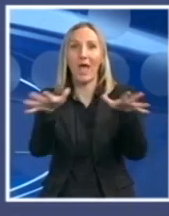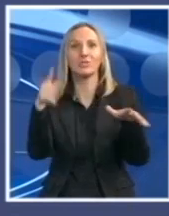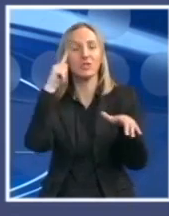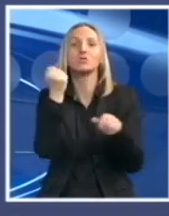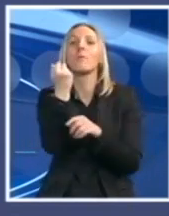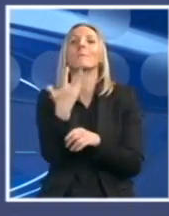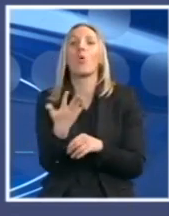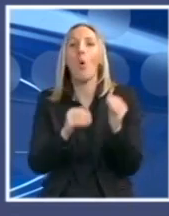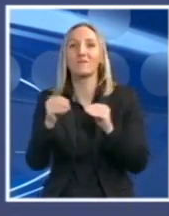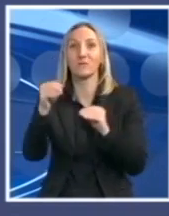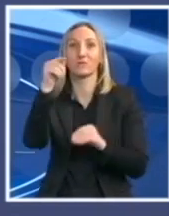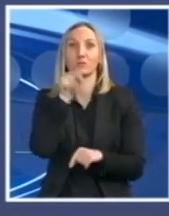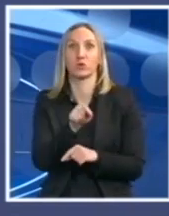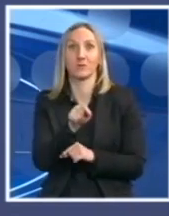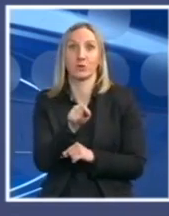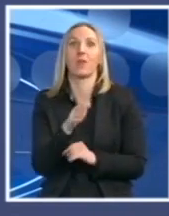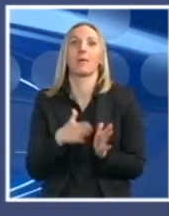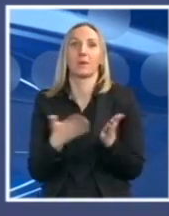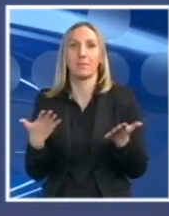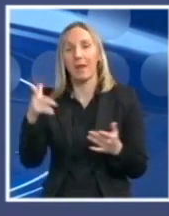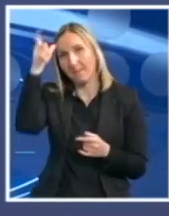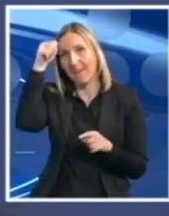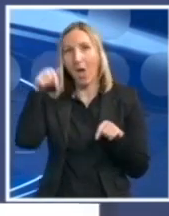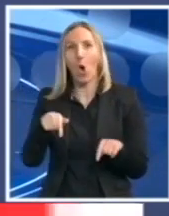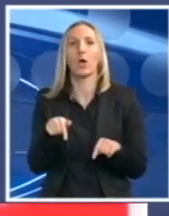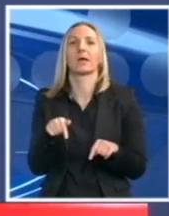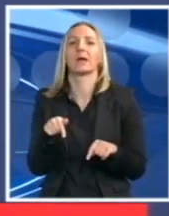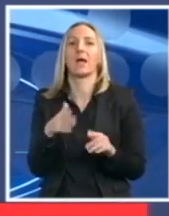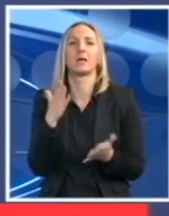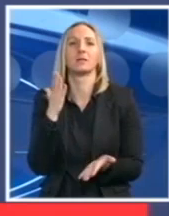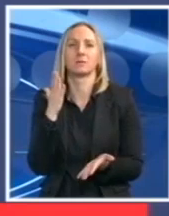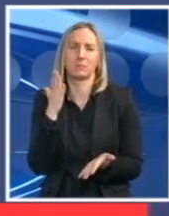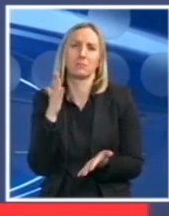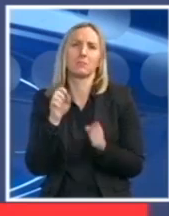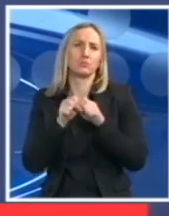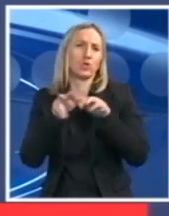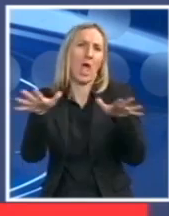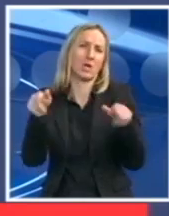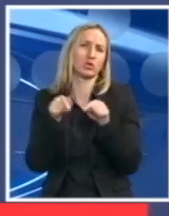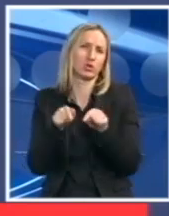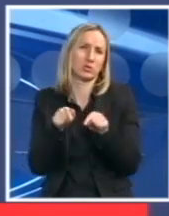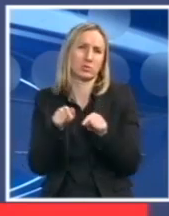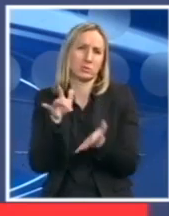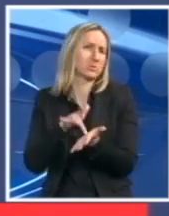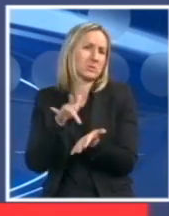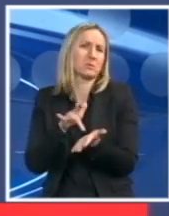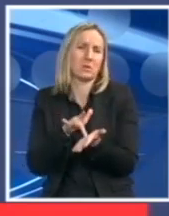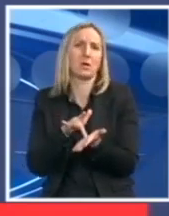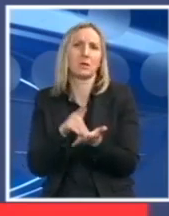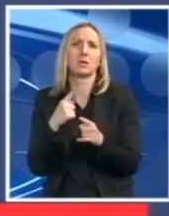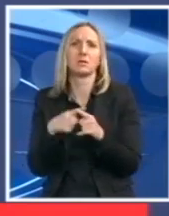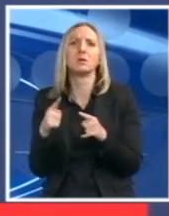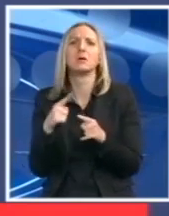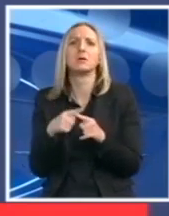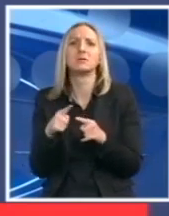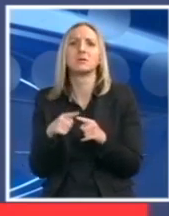Mi tretiramo, recimo, Beograd već kao žarište, jer je